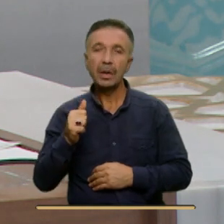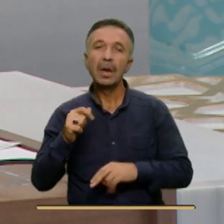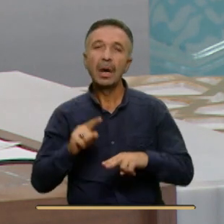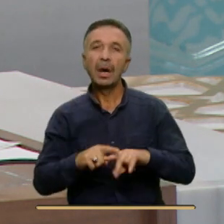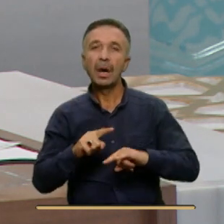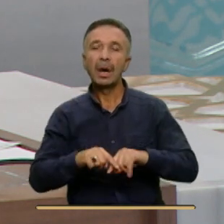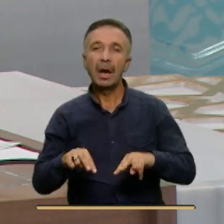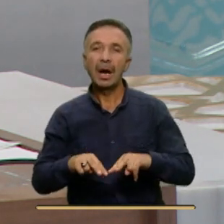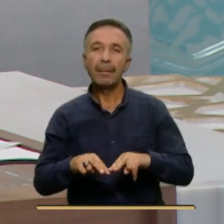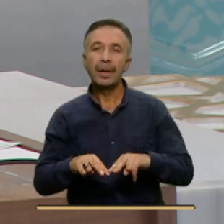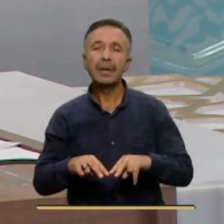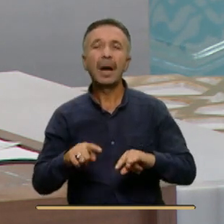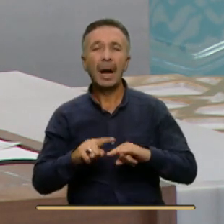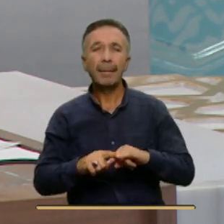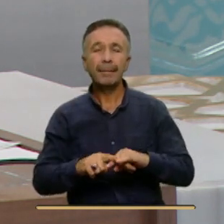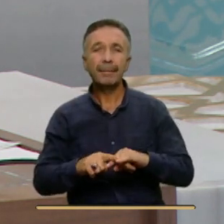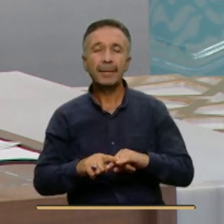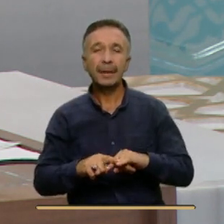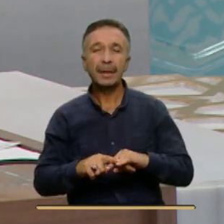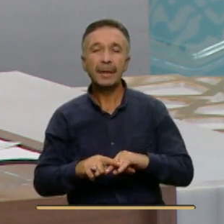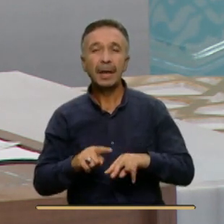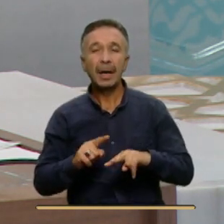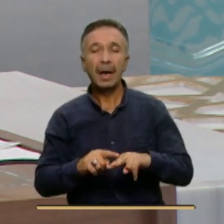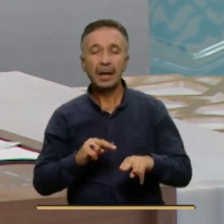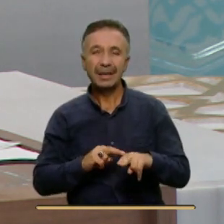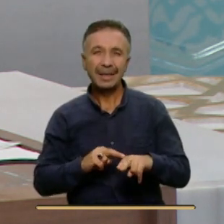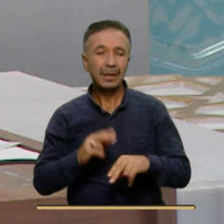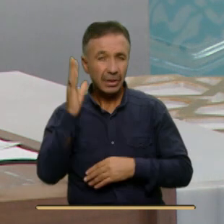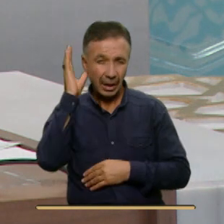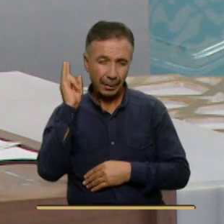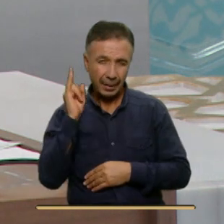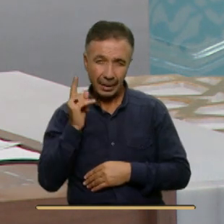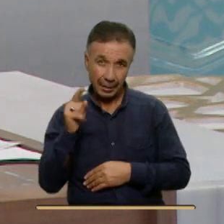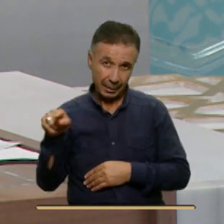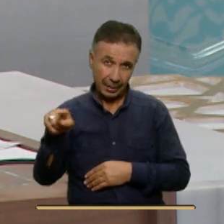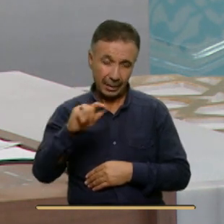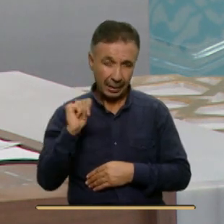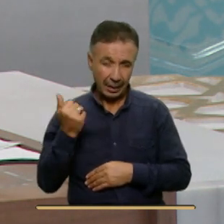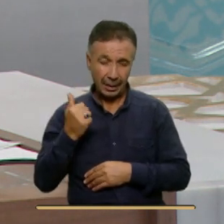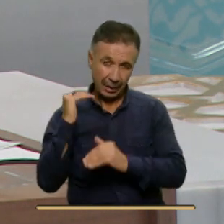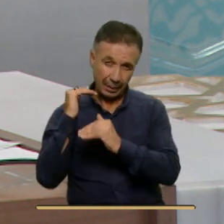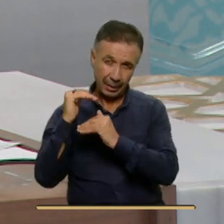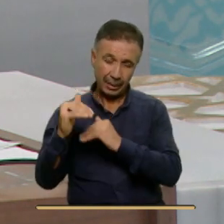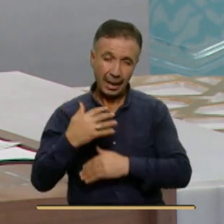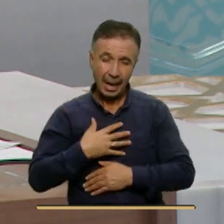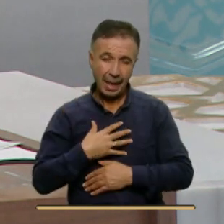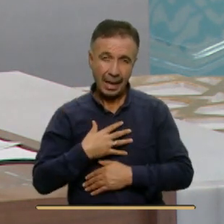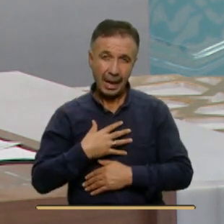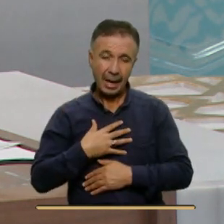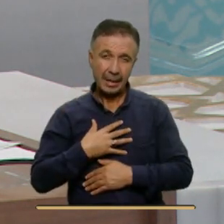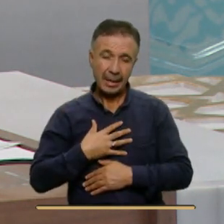Akseki Camimizde siz kıymetli cemaatimize, yüz yüze, Diyanet TV ekranlarında